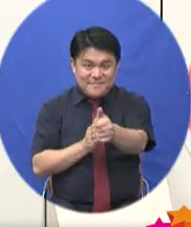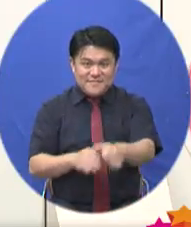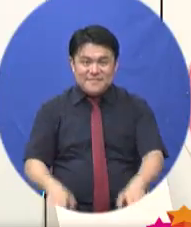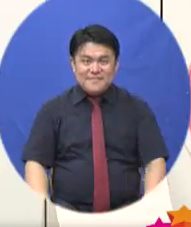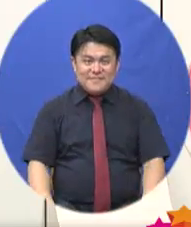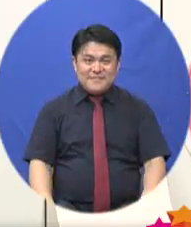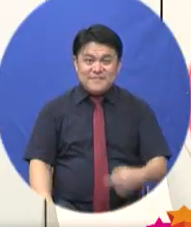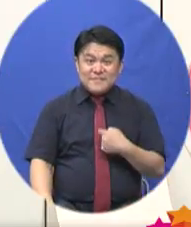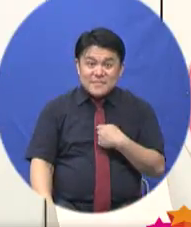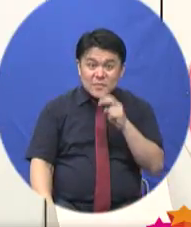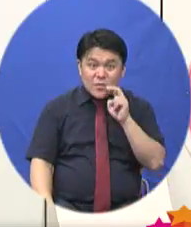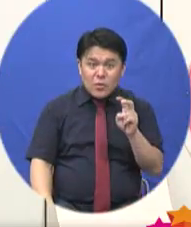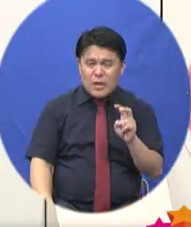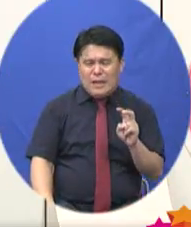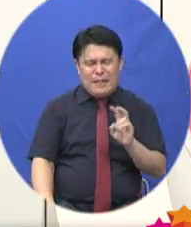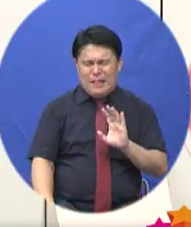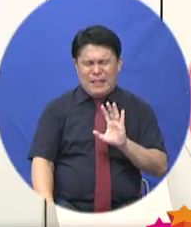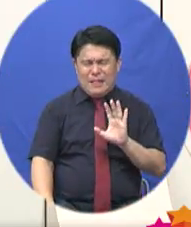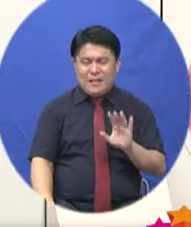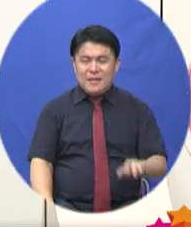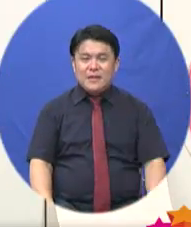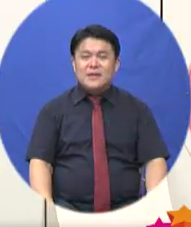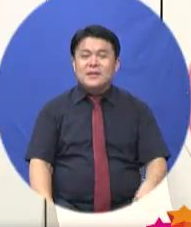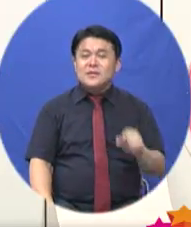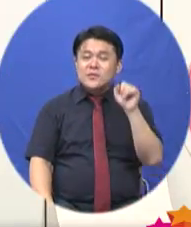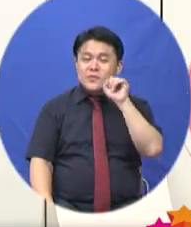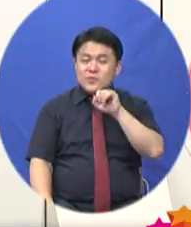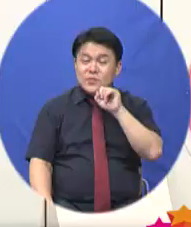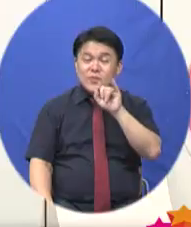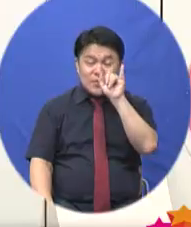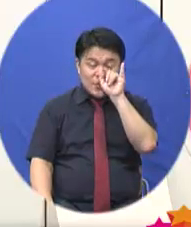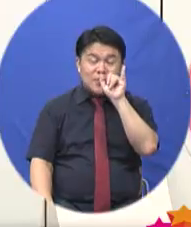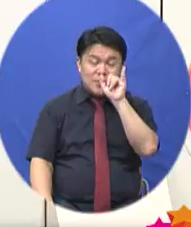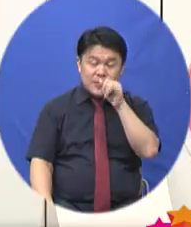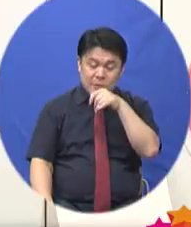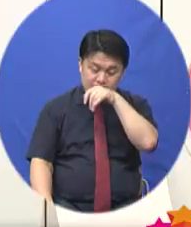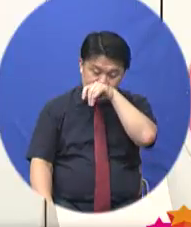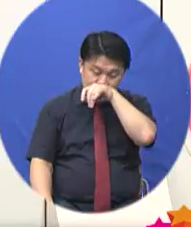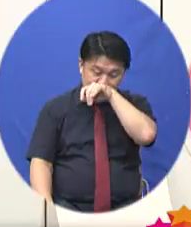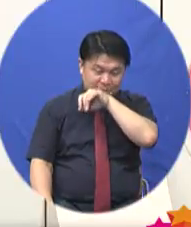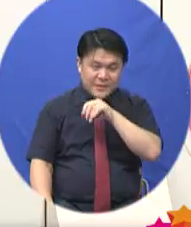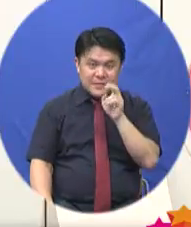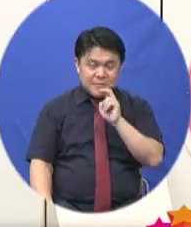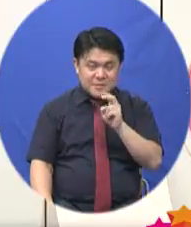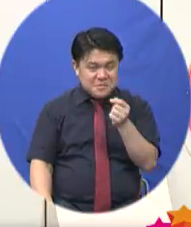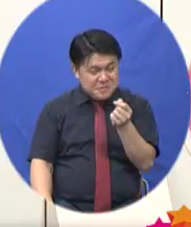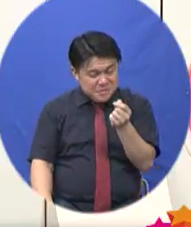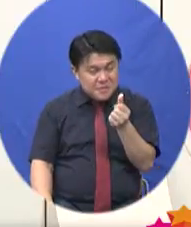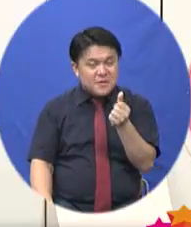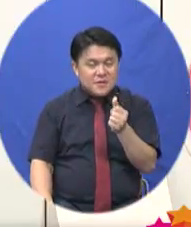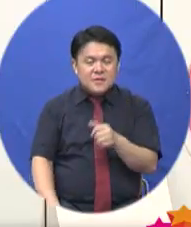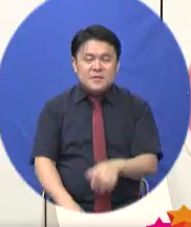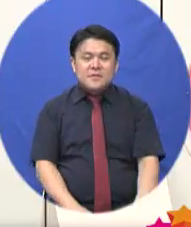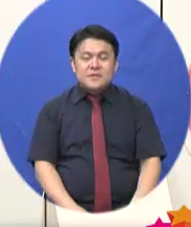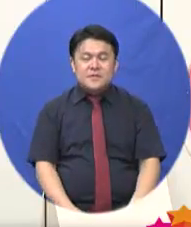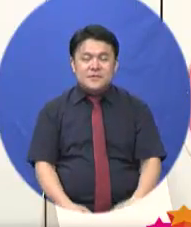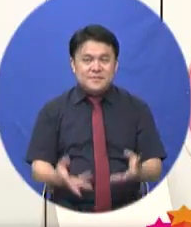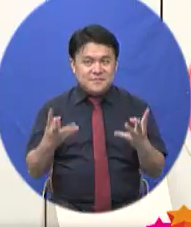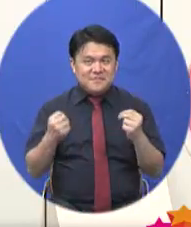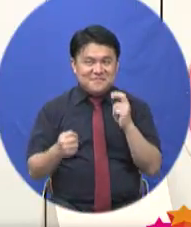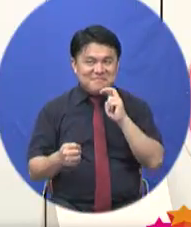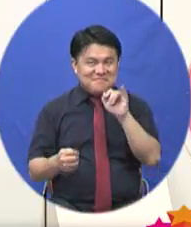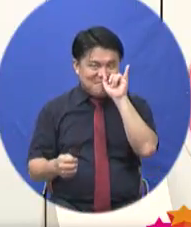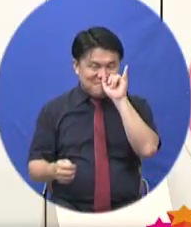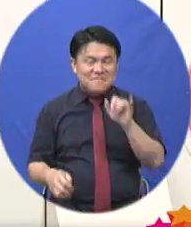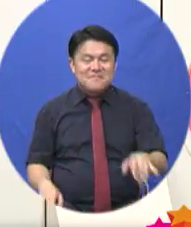아, 노래 뭐 많이 취미가 좀 있어가지고. 네. 아, 노래 별게